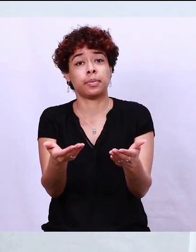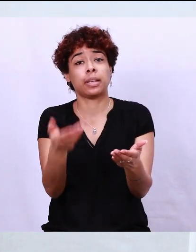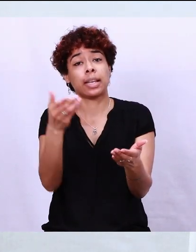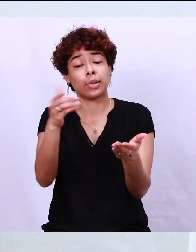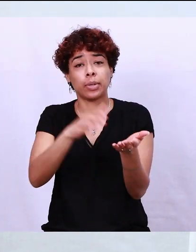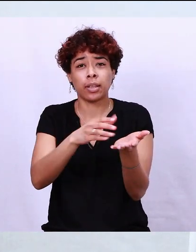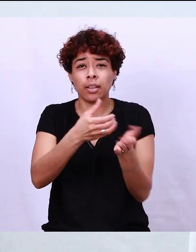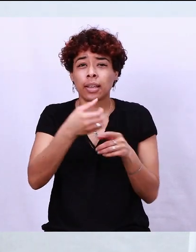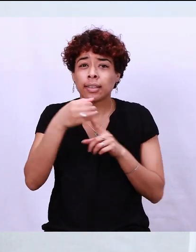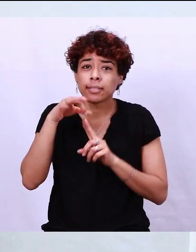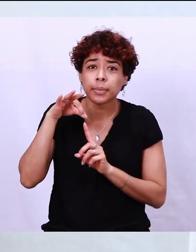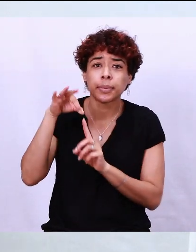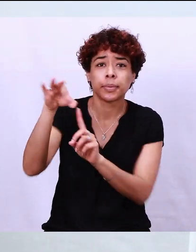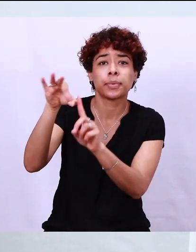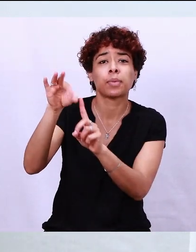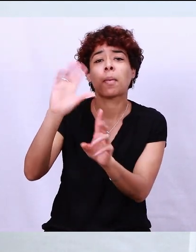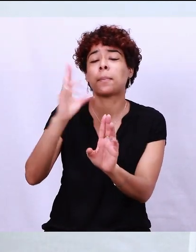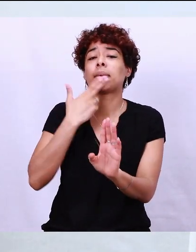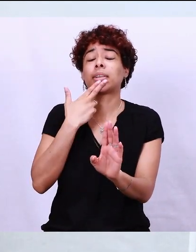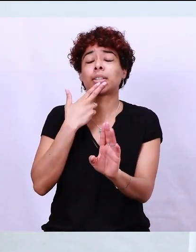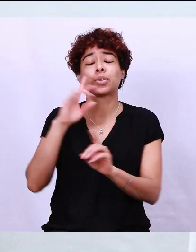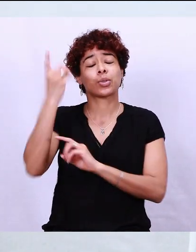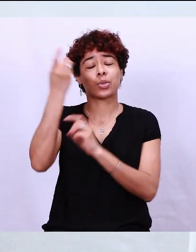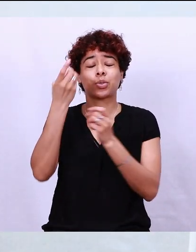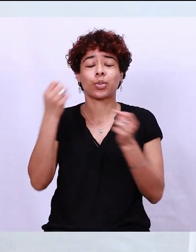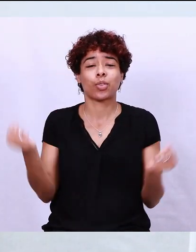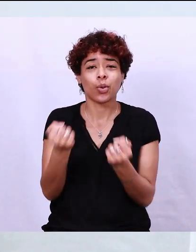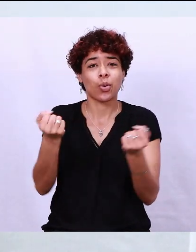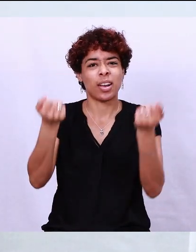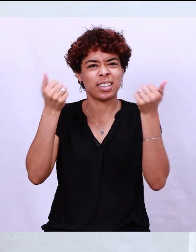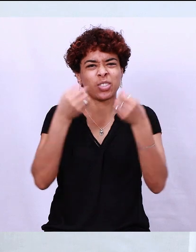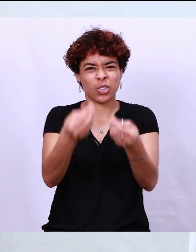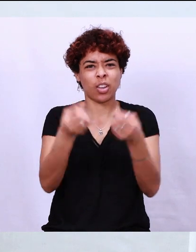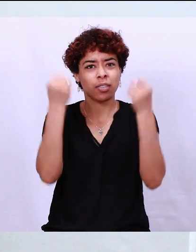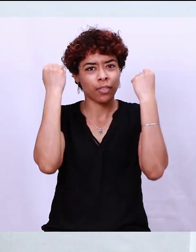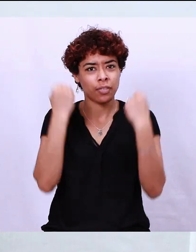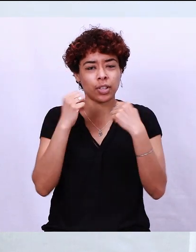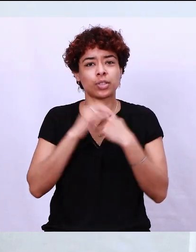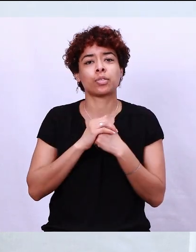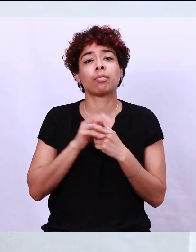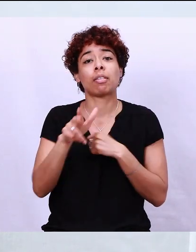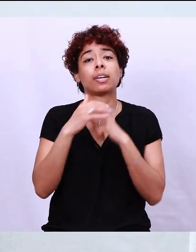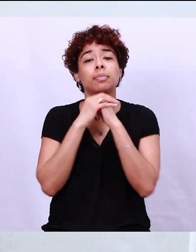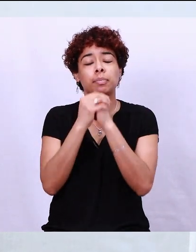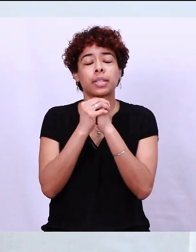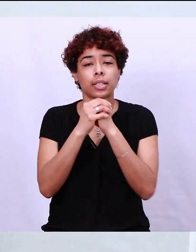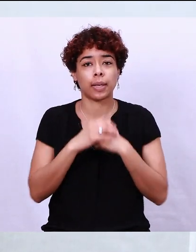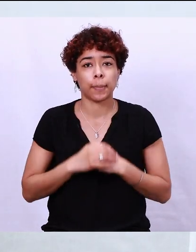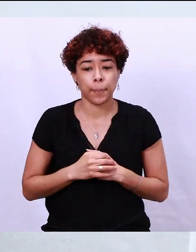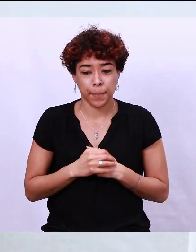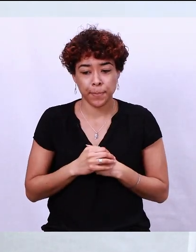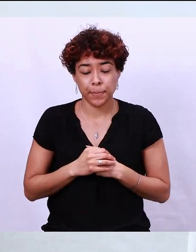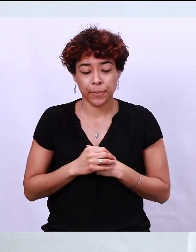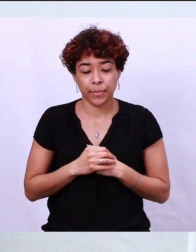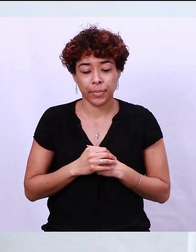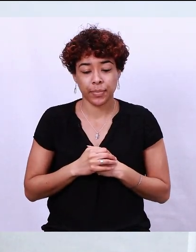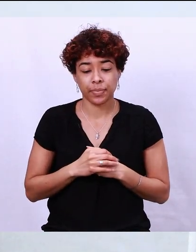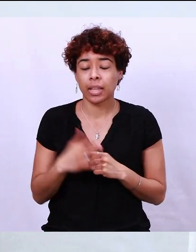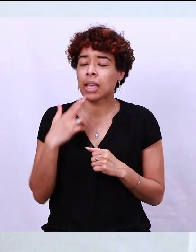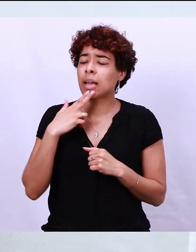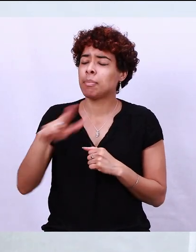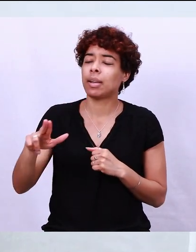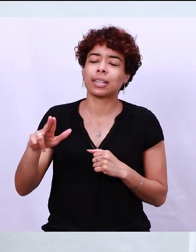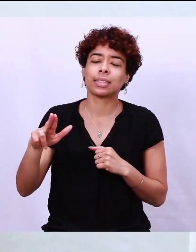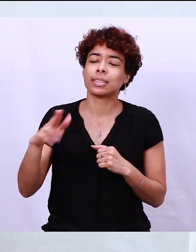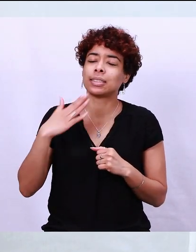perfection-là. Que Dieu t'encourage et te fortifie, on va prier. Seigneur, merci pour ta parole, merci parce que nous sommes dans ta main. Et je prie, Père, pour tous ceux